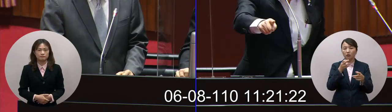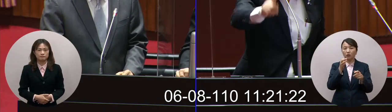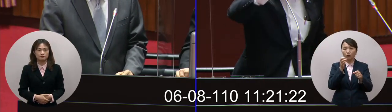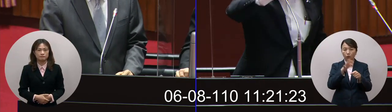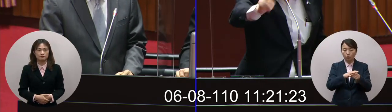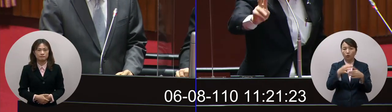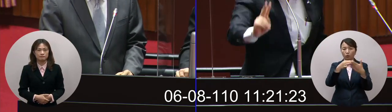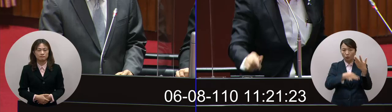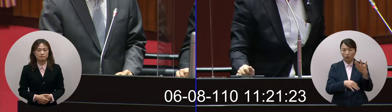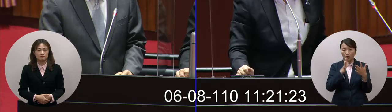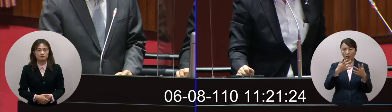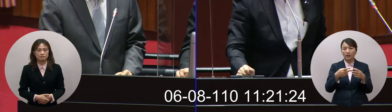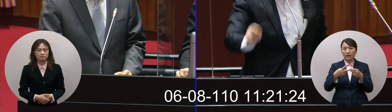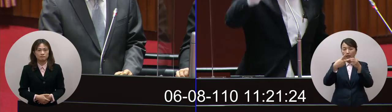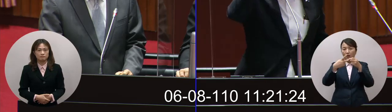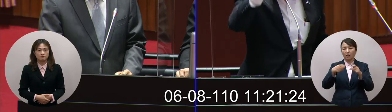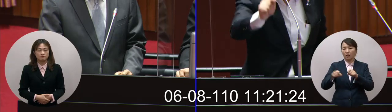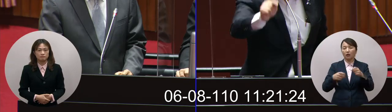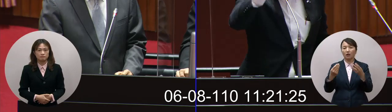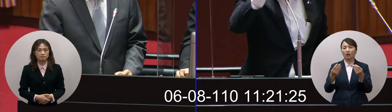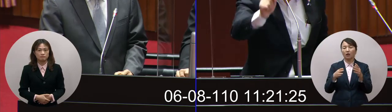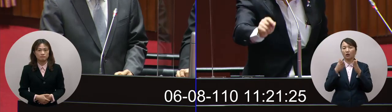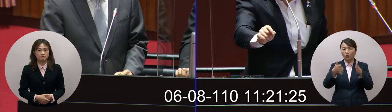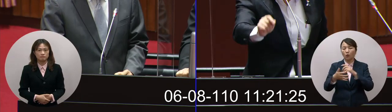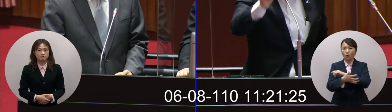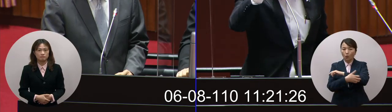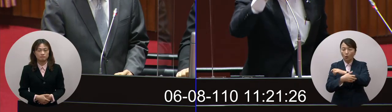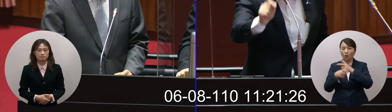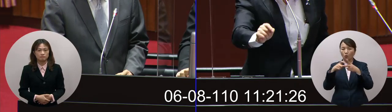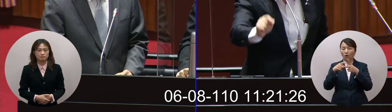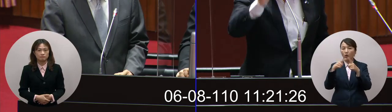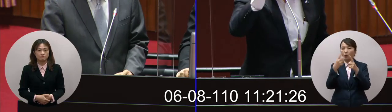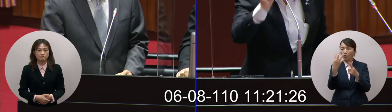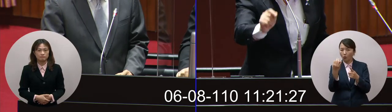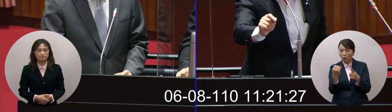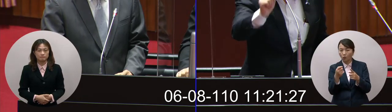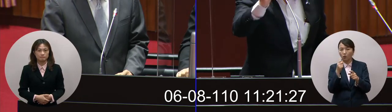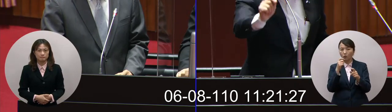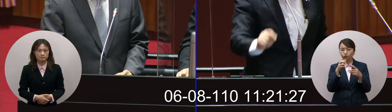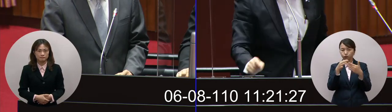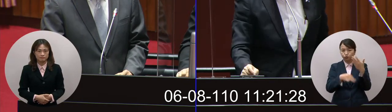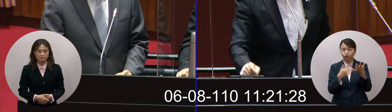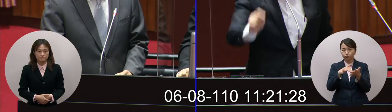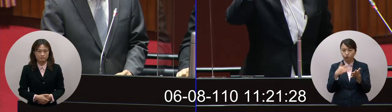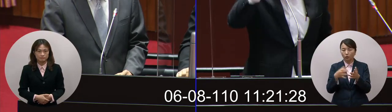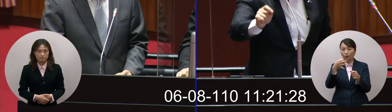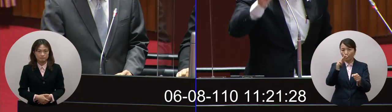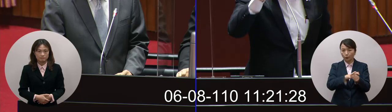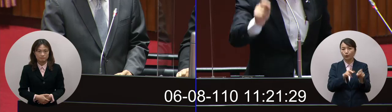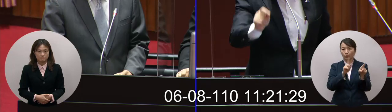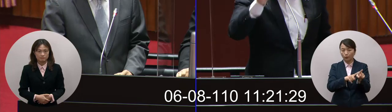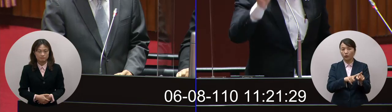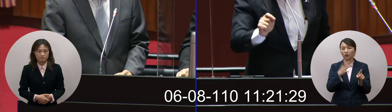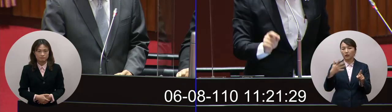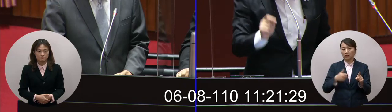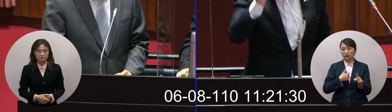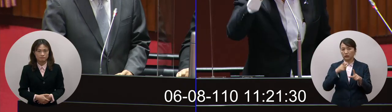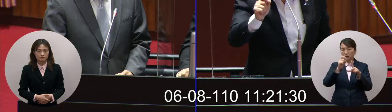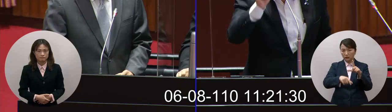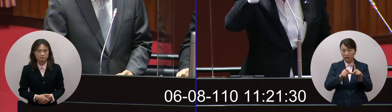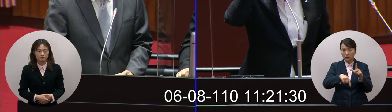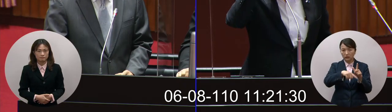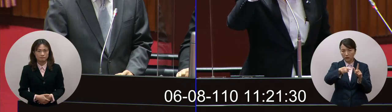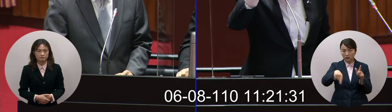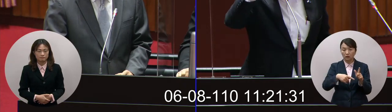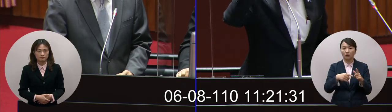件，你第一个方案完全没有。你只是以劳工的人数为作为一个基准，补助的基准，但是企业多